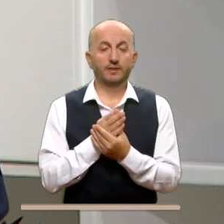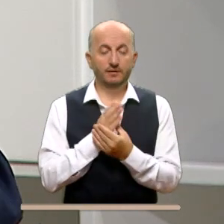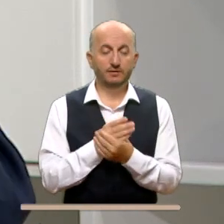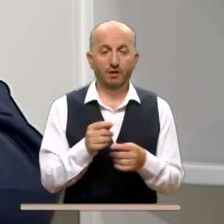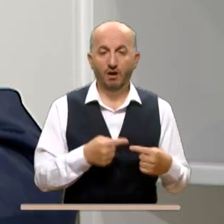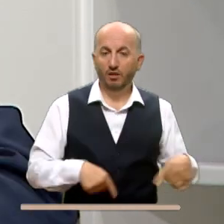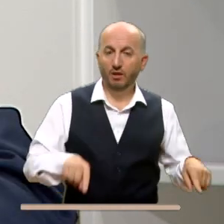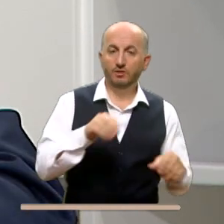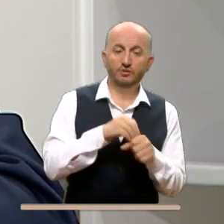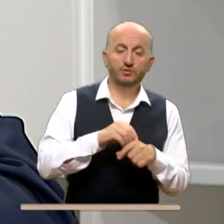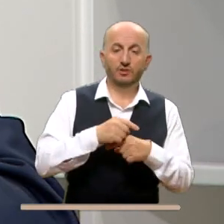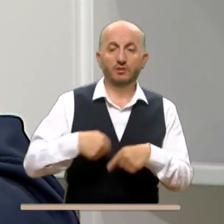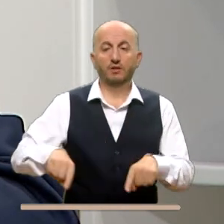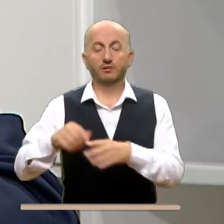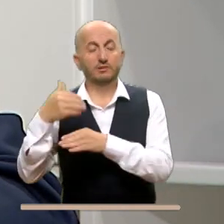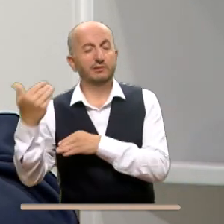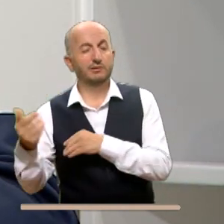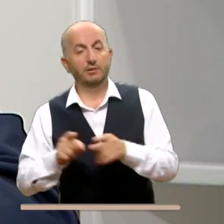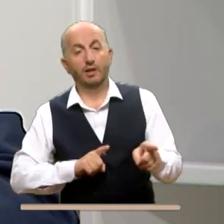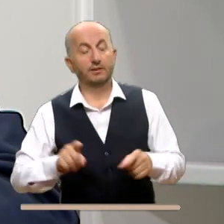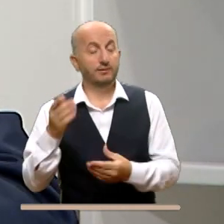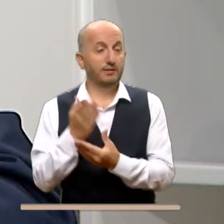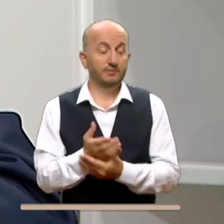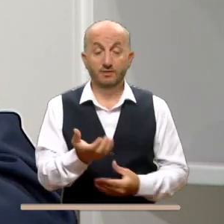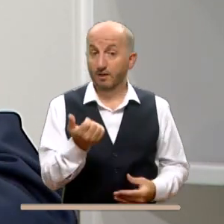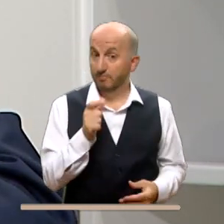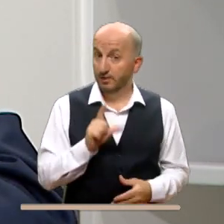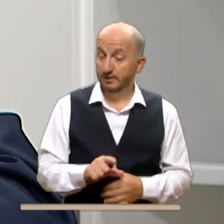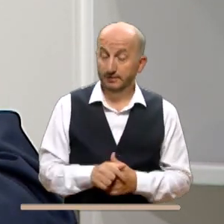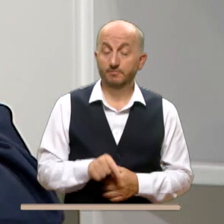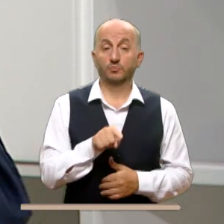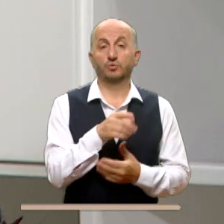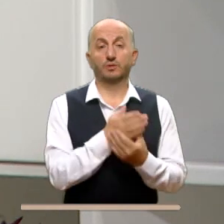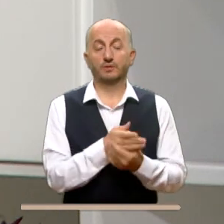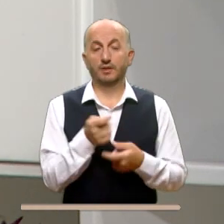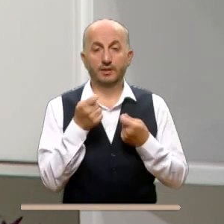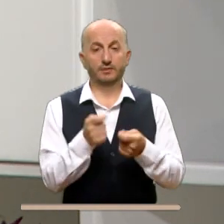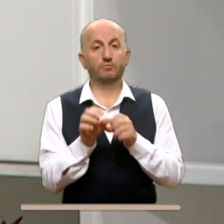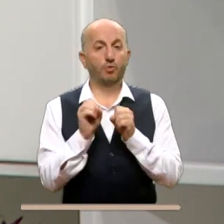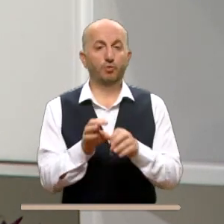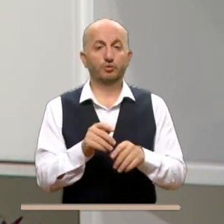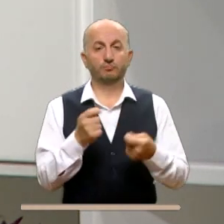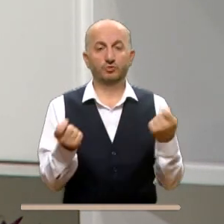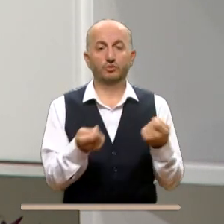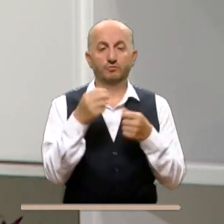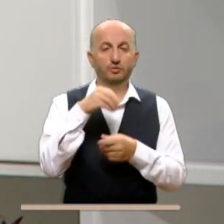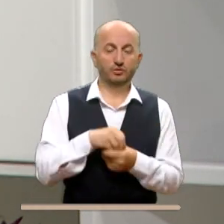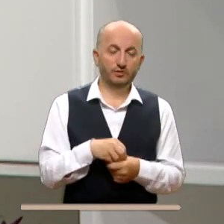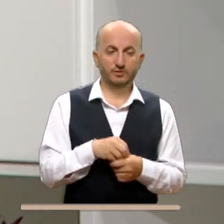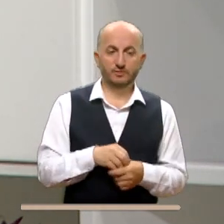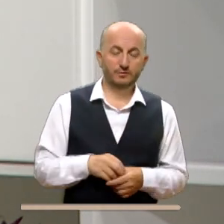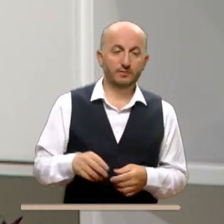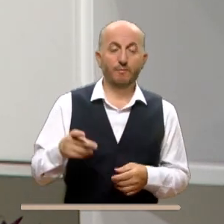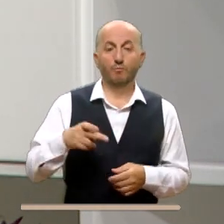içinden, alan dışından hangi dersleri almalıyım? Bu derslerin eğitim öğretim faaliyetleri içerisinde transkript